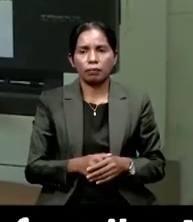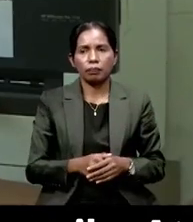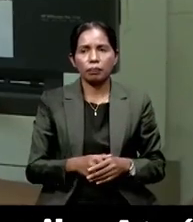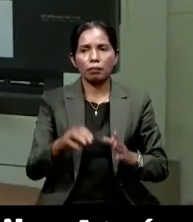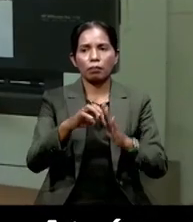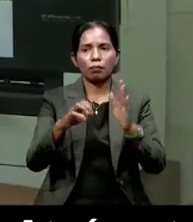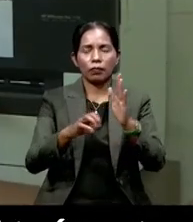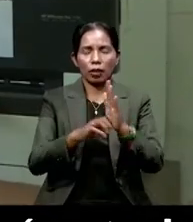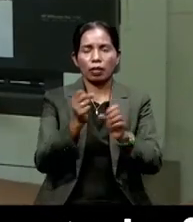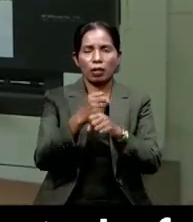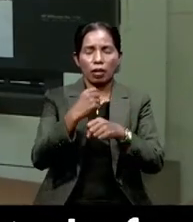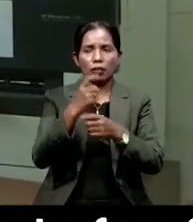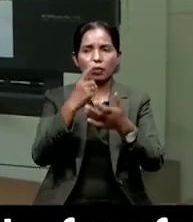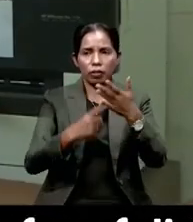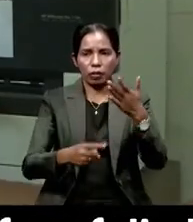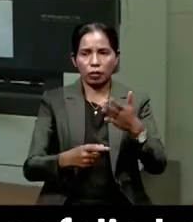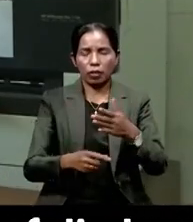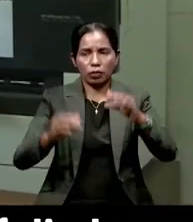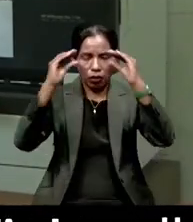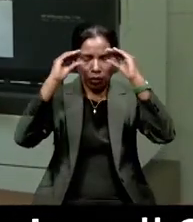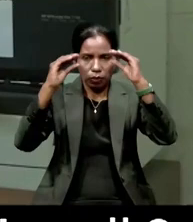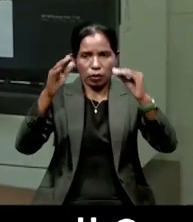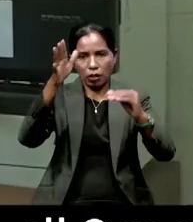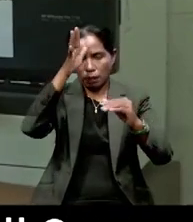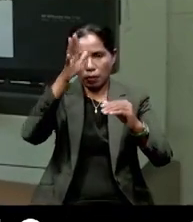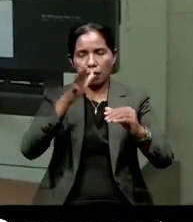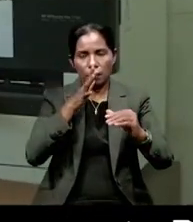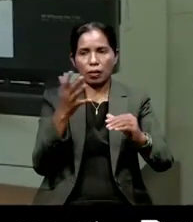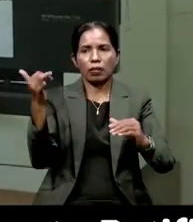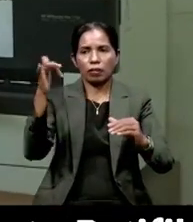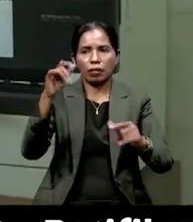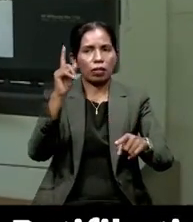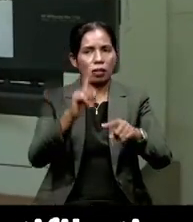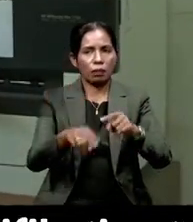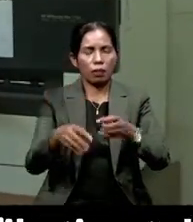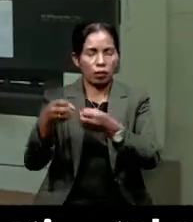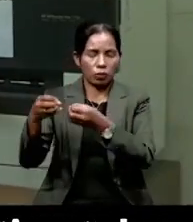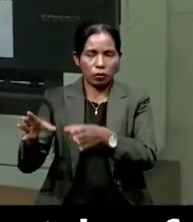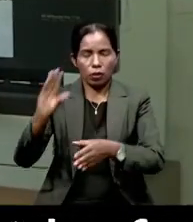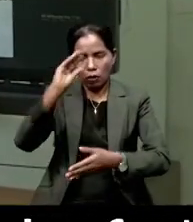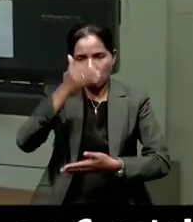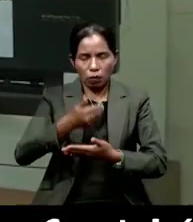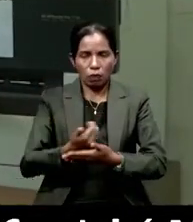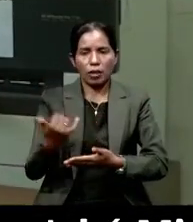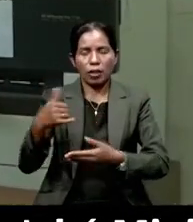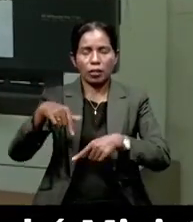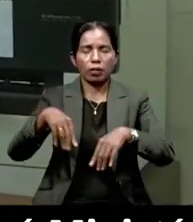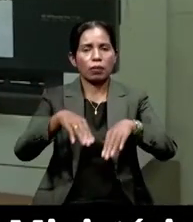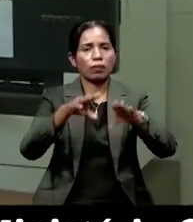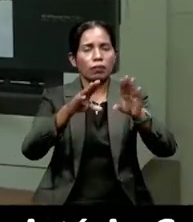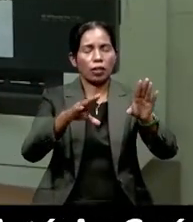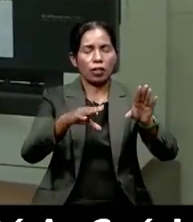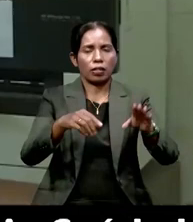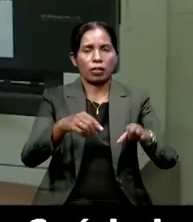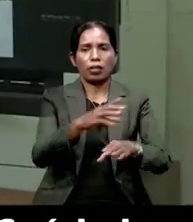Estado halu saída, atu educa inan-aman sira, atu labele husi uan sira, ba fan pentola, tem que ir para a